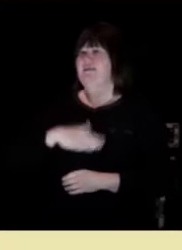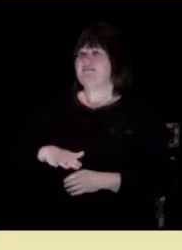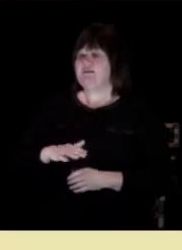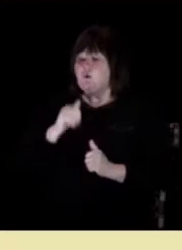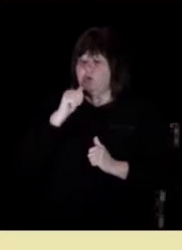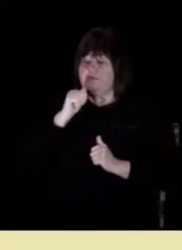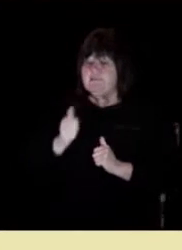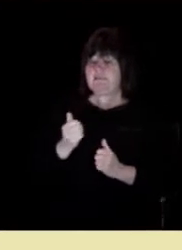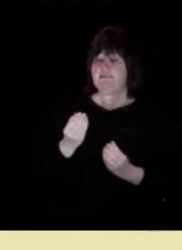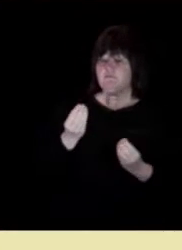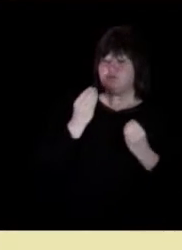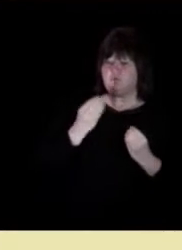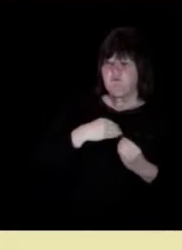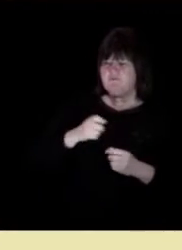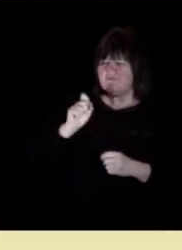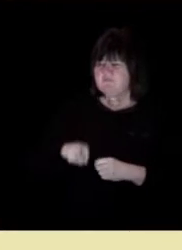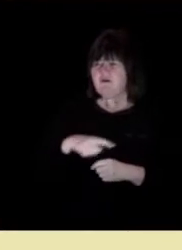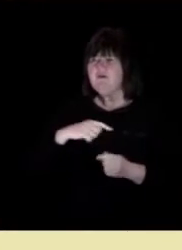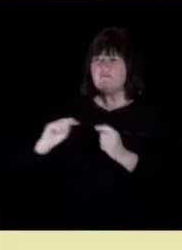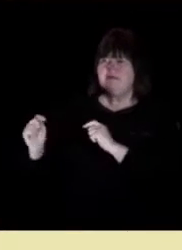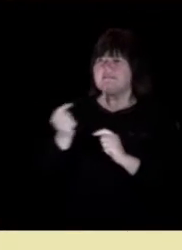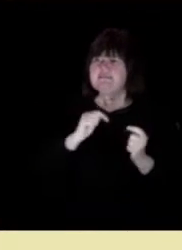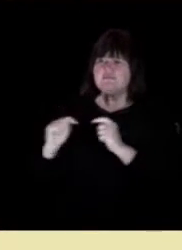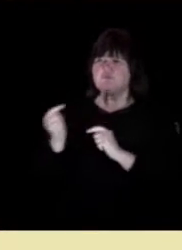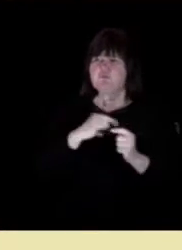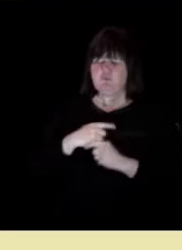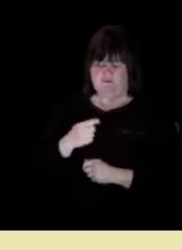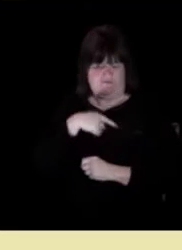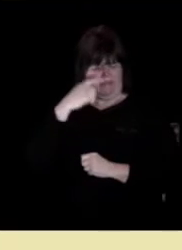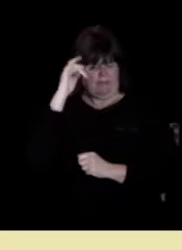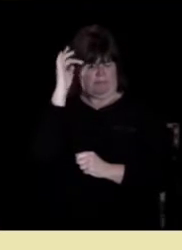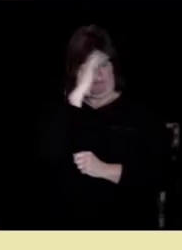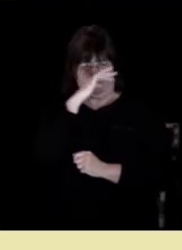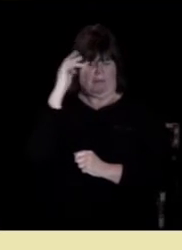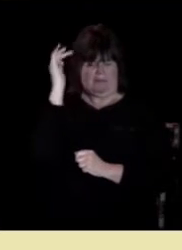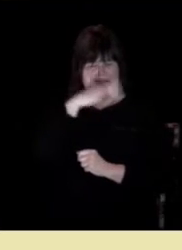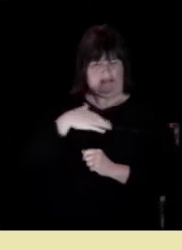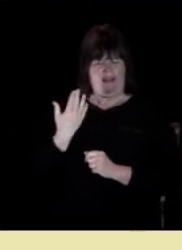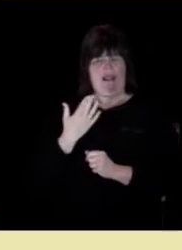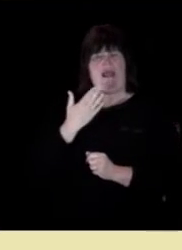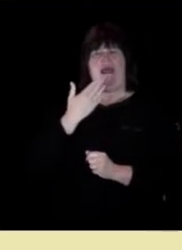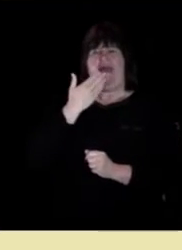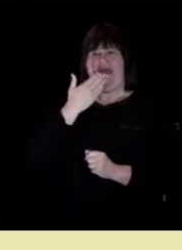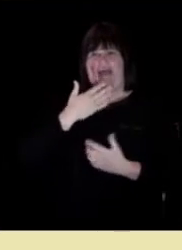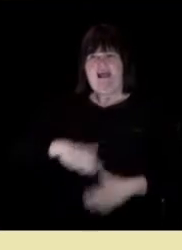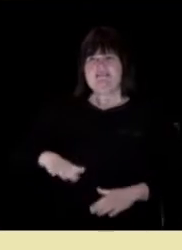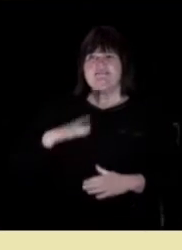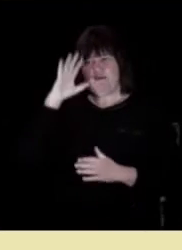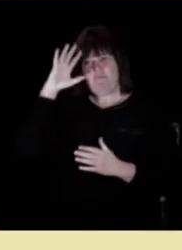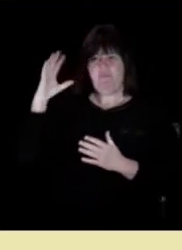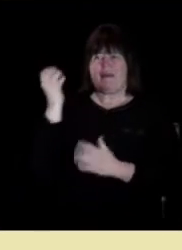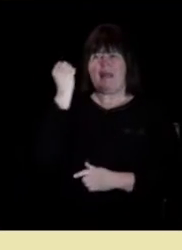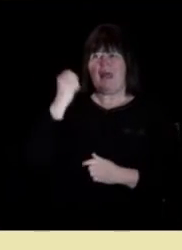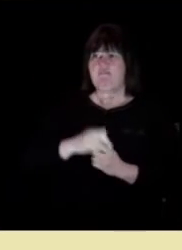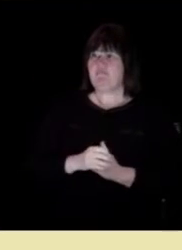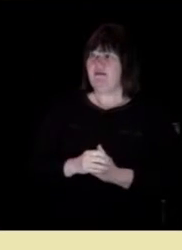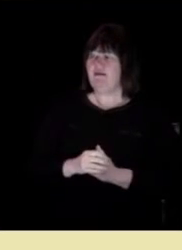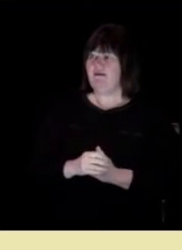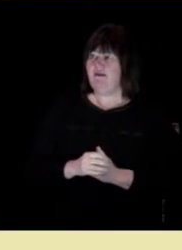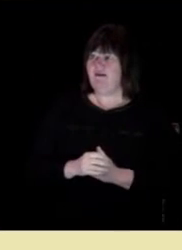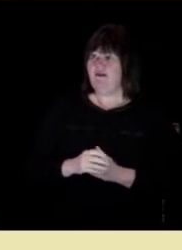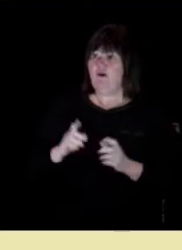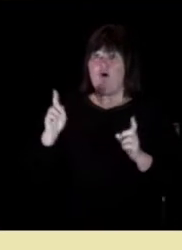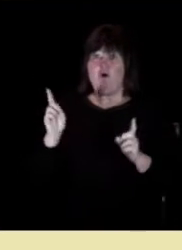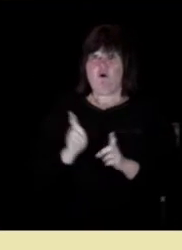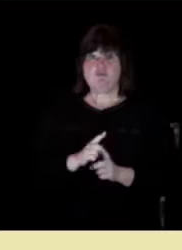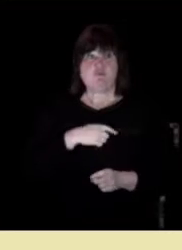vi da med ganske mange diskusjoner der vi problematiserer helsebegrepet. Så når vi da ble spurt om å spille her i dag,